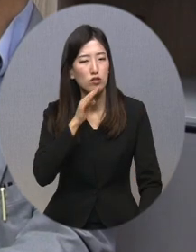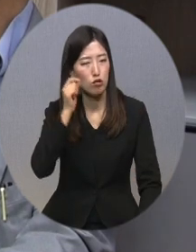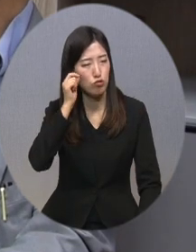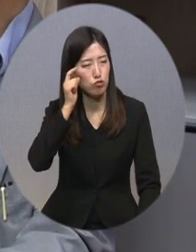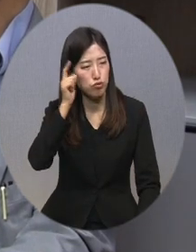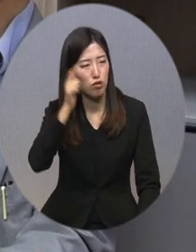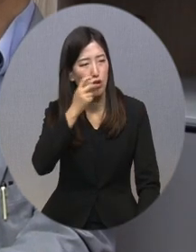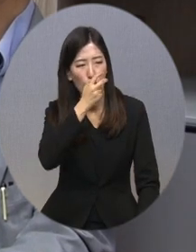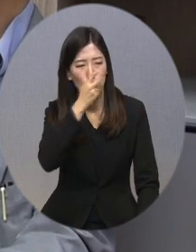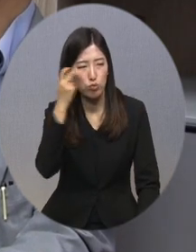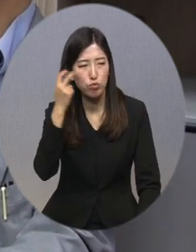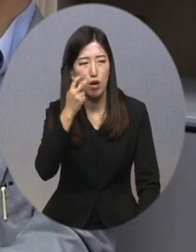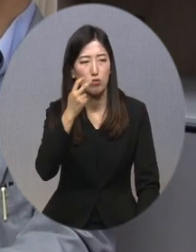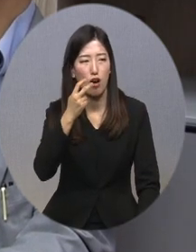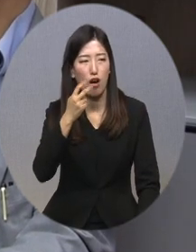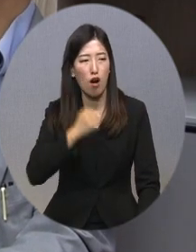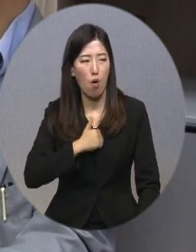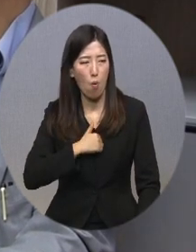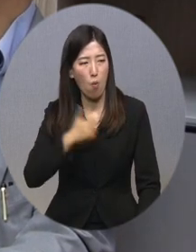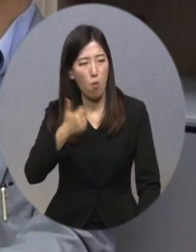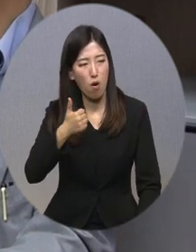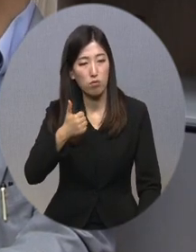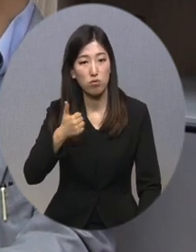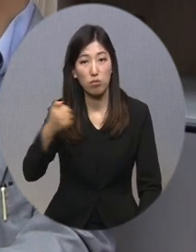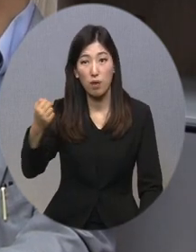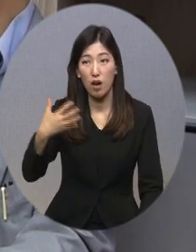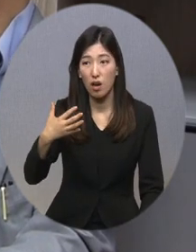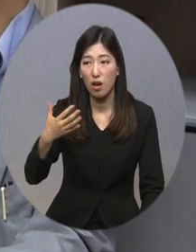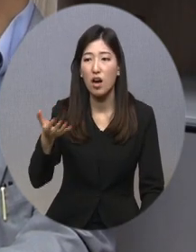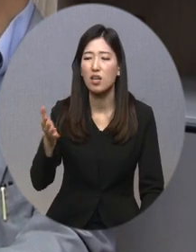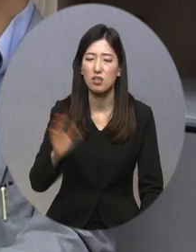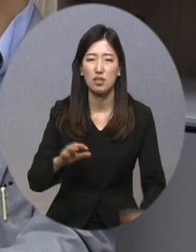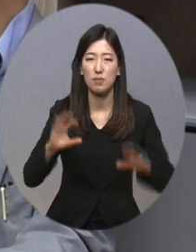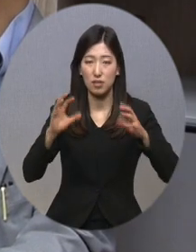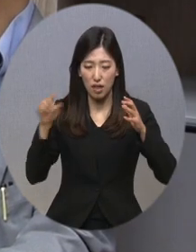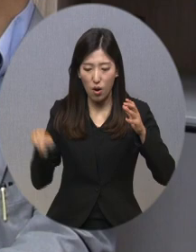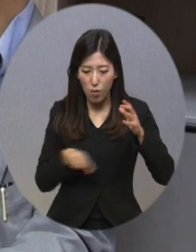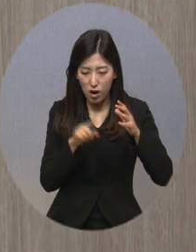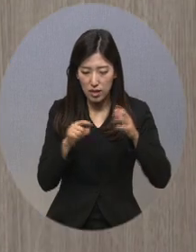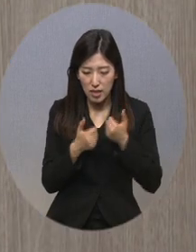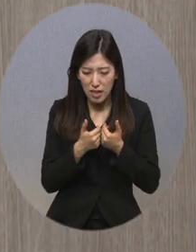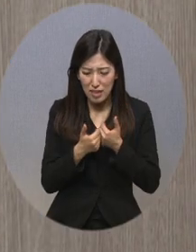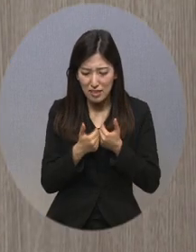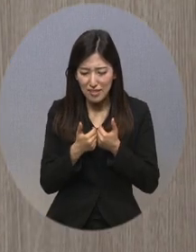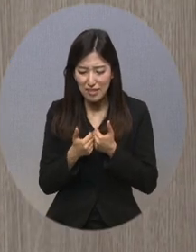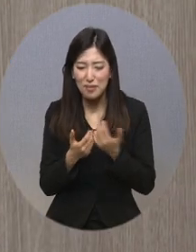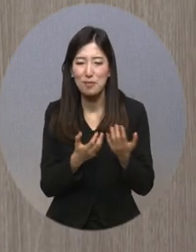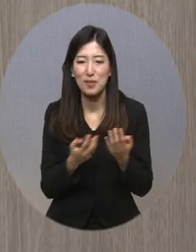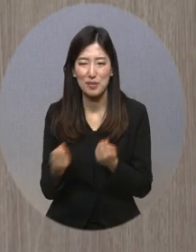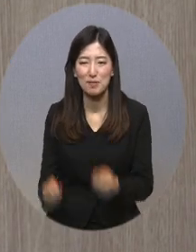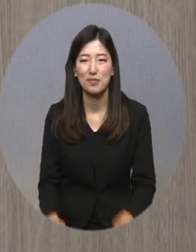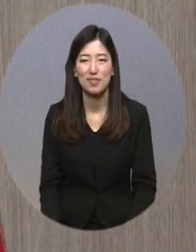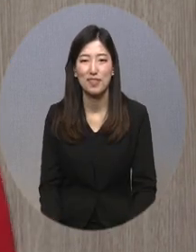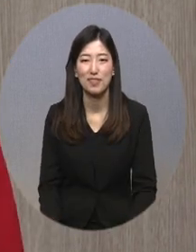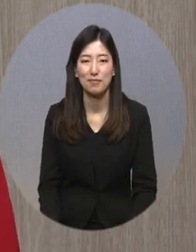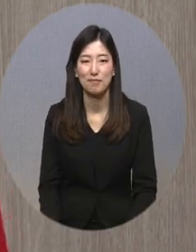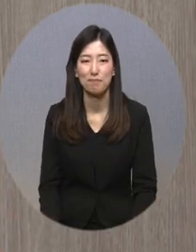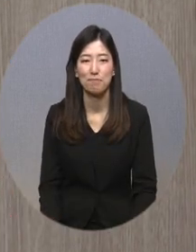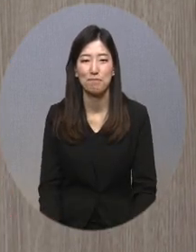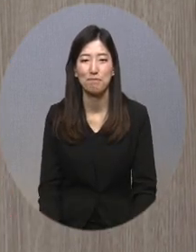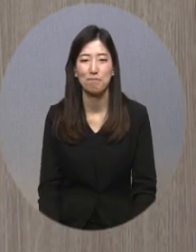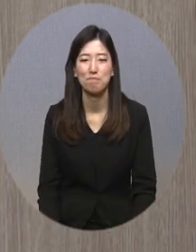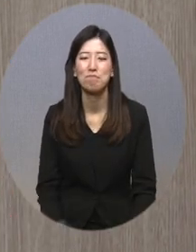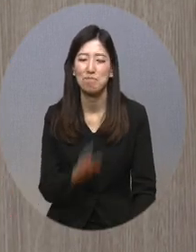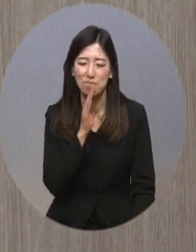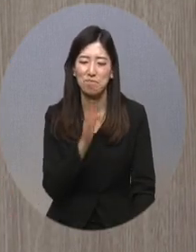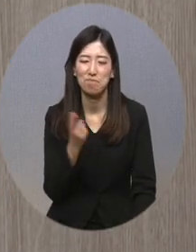있는데 아직도 우리 사회에는 그런 어떤 갈등적인 요소가 많구나. 예, 그걸 또 다시 풀이한다면